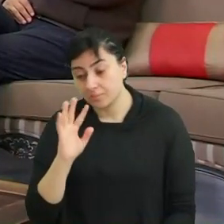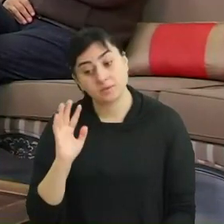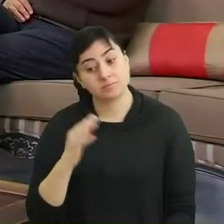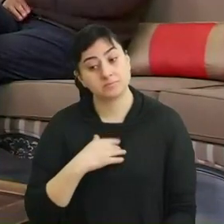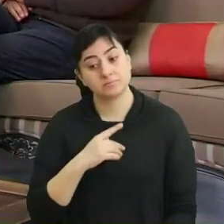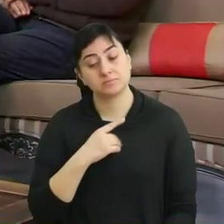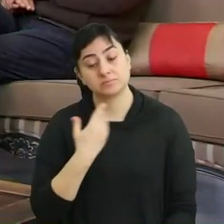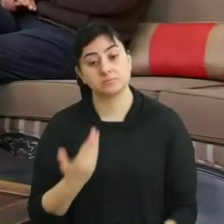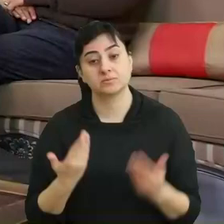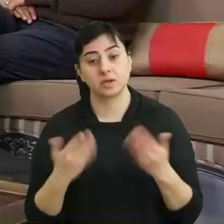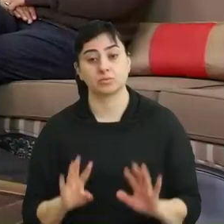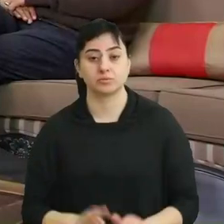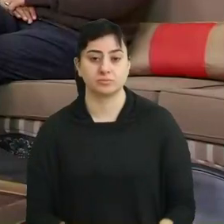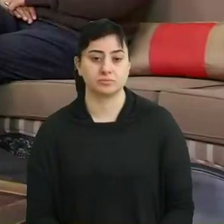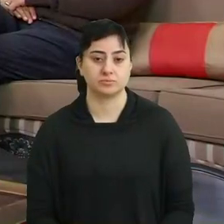laz böreği.